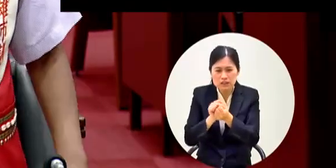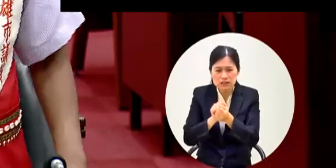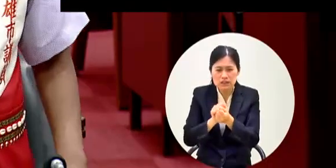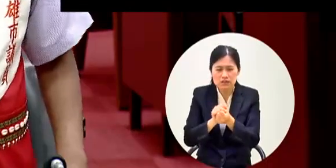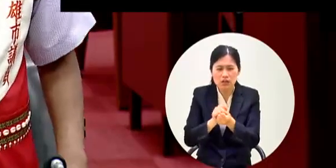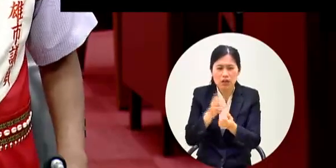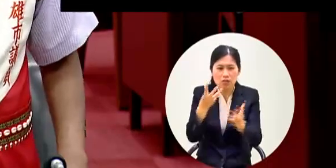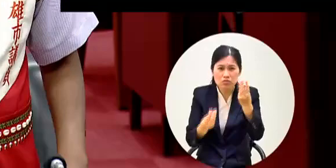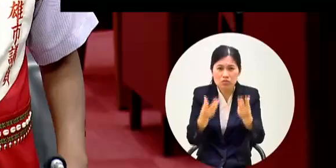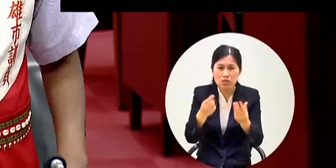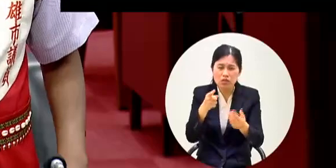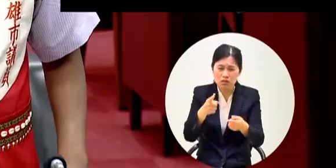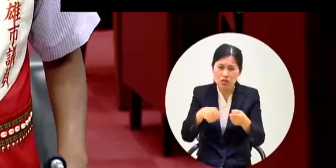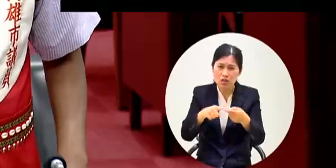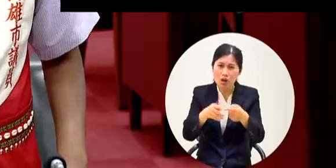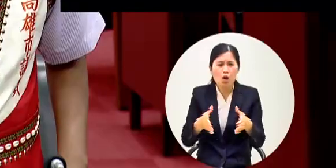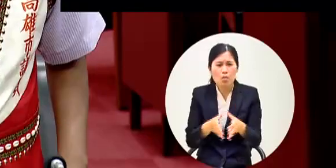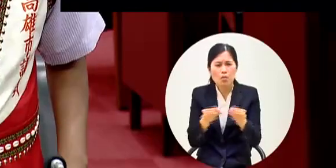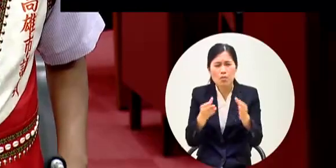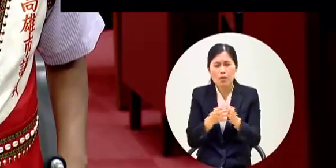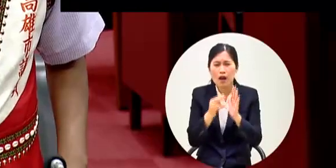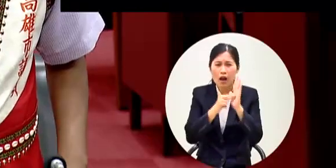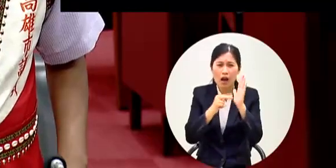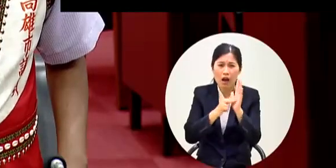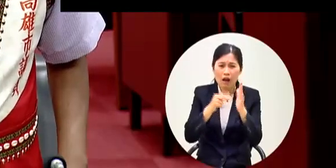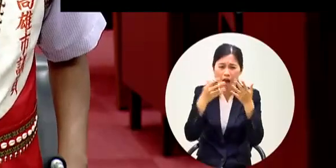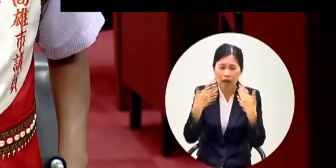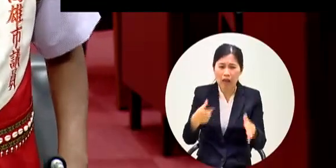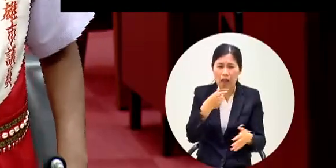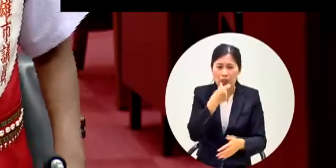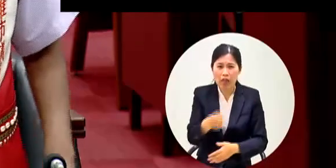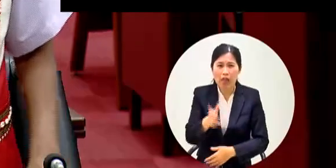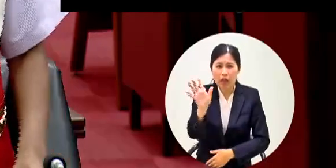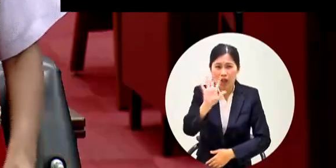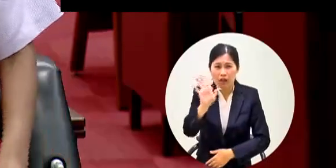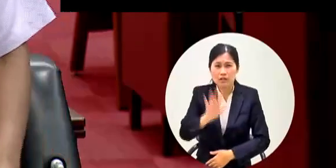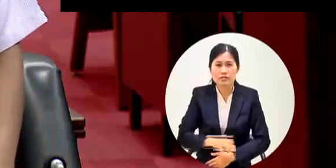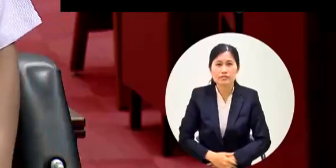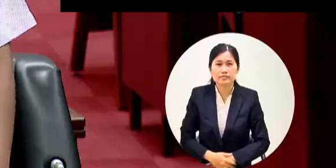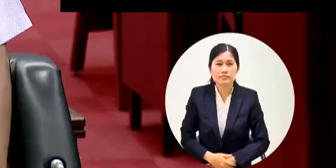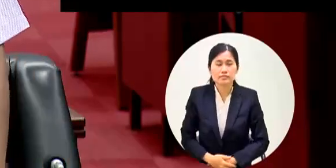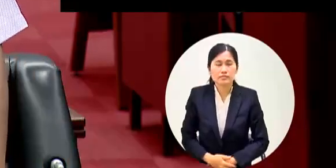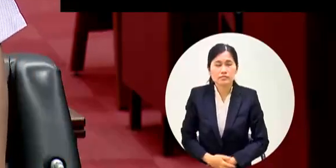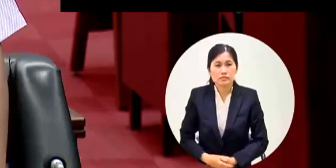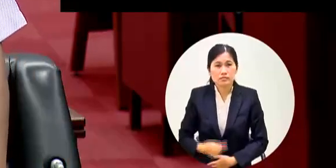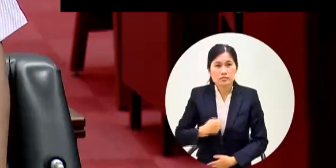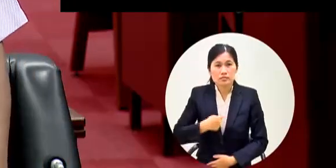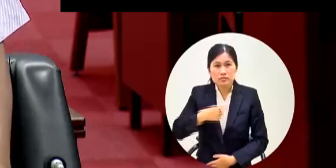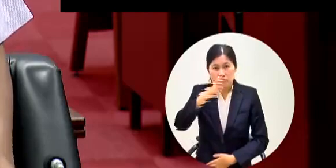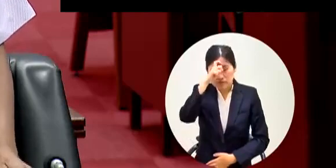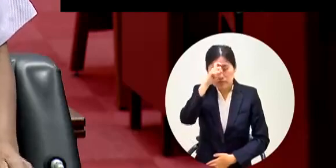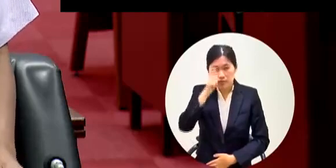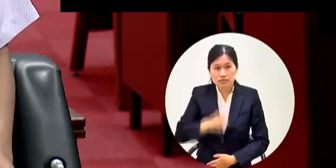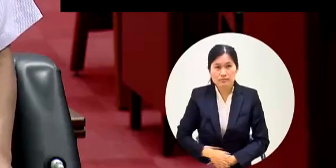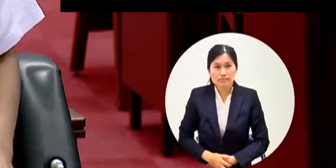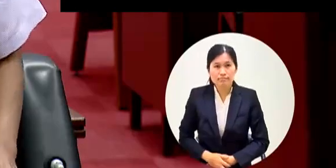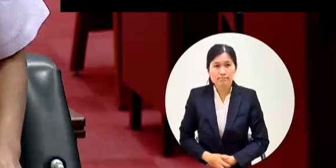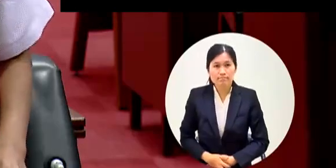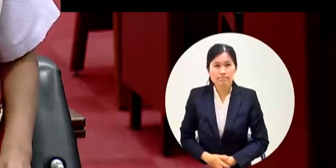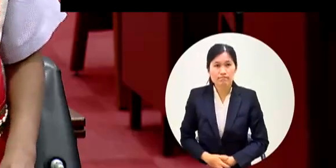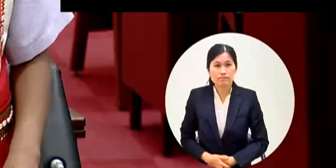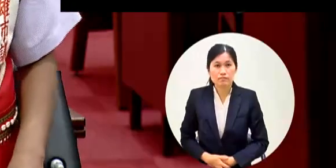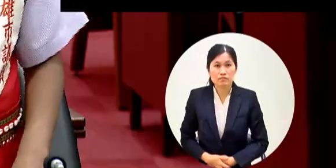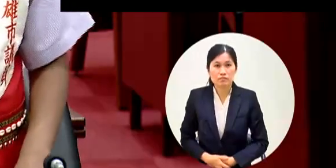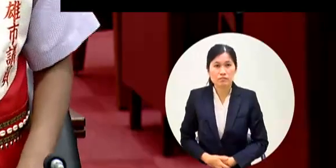将来它是要加工的还是如何，应该你要回答本席是这个